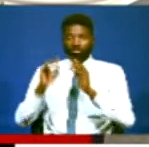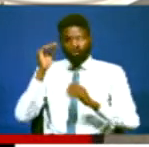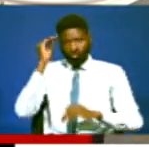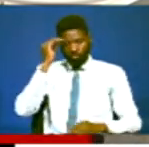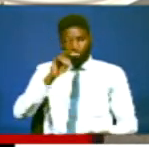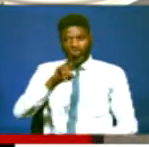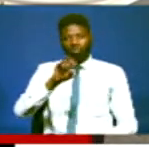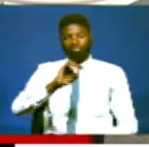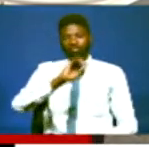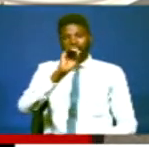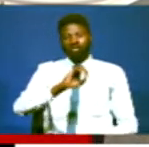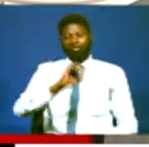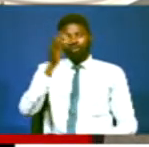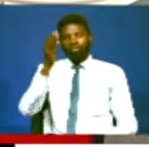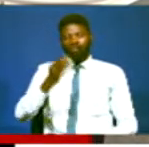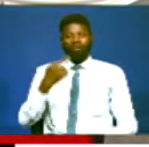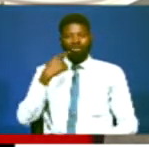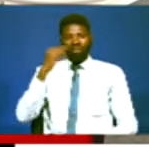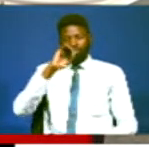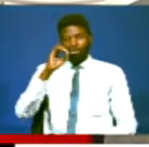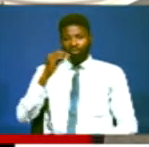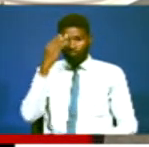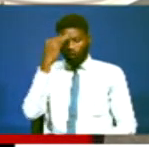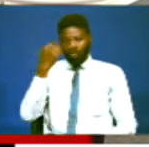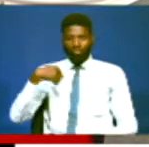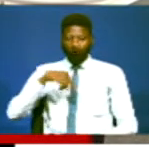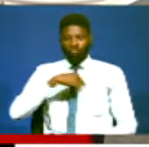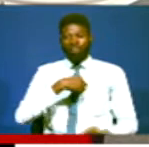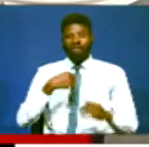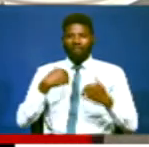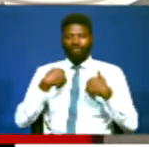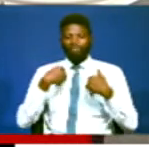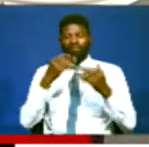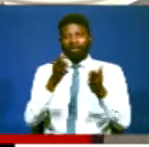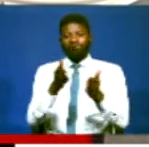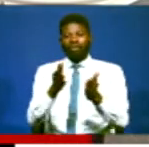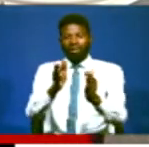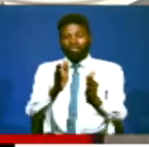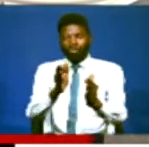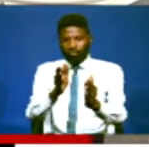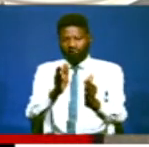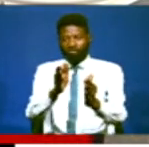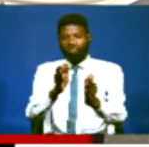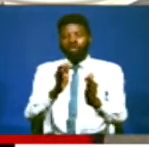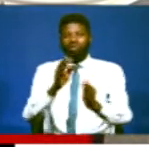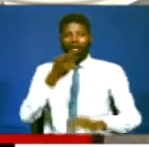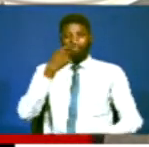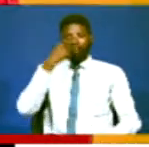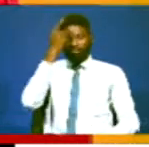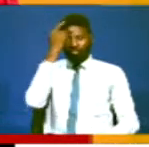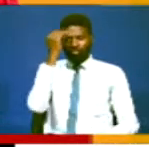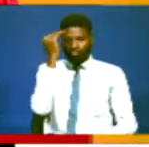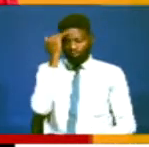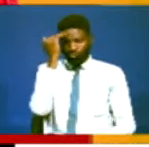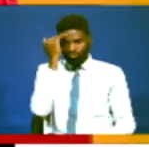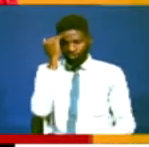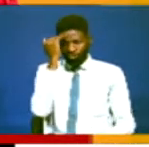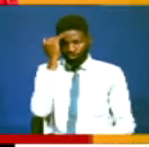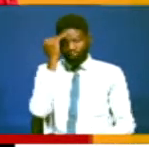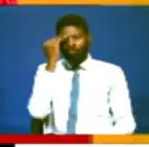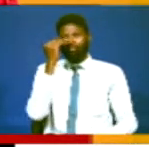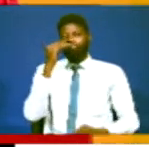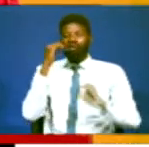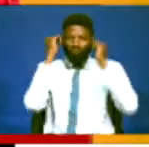sababu sasa hivi tuna ule mwangaza ambao unatuongoza, wazazi wanapata mwangaza kwamba wanafunzi wanajiunga na shule za